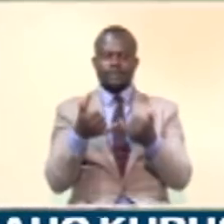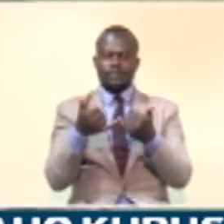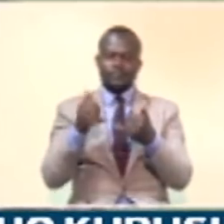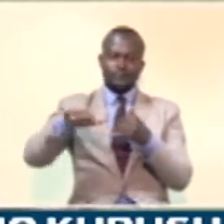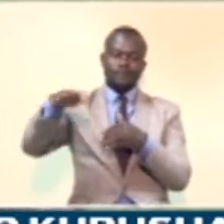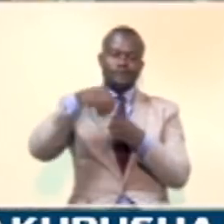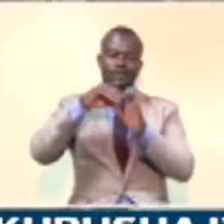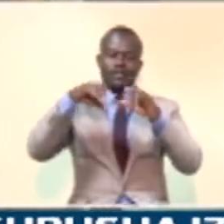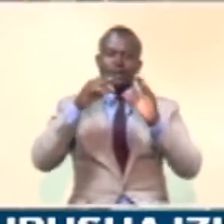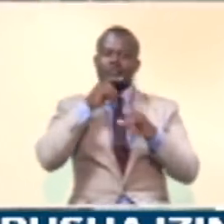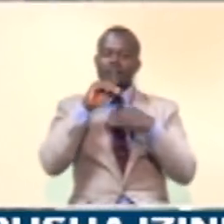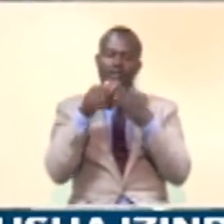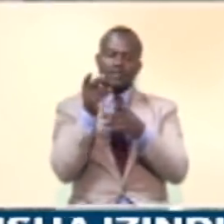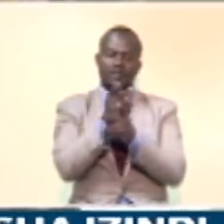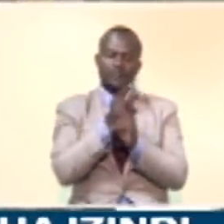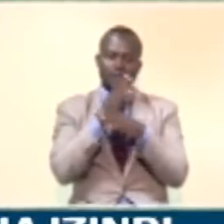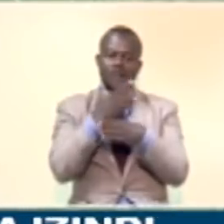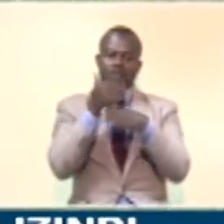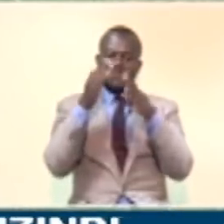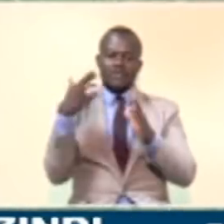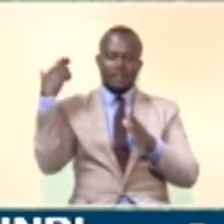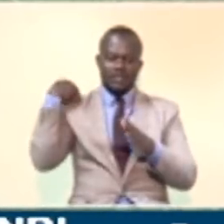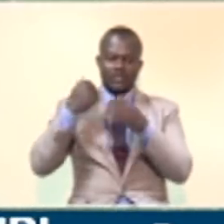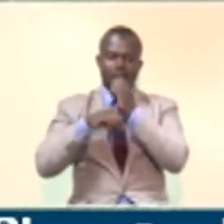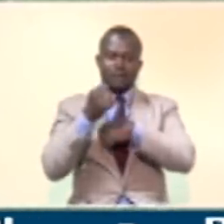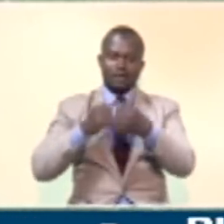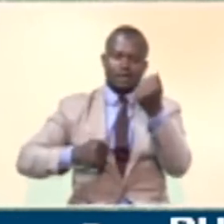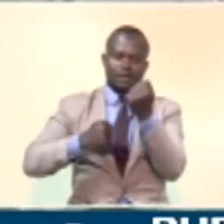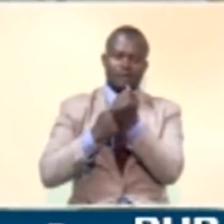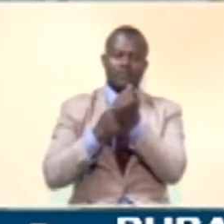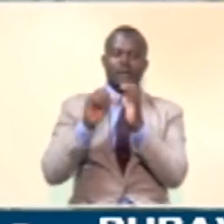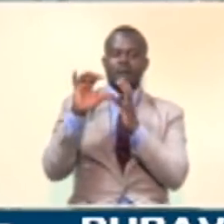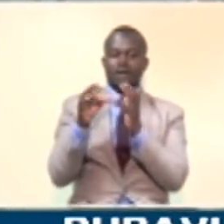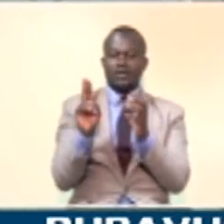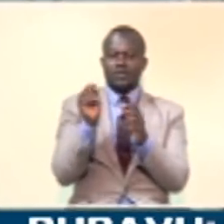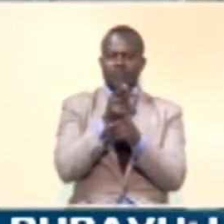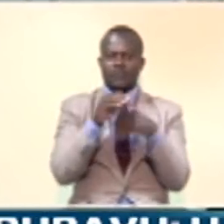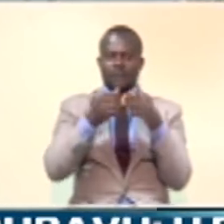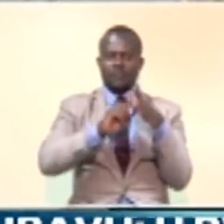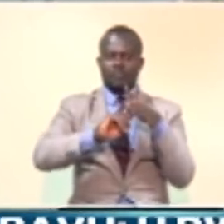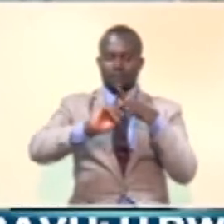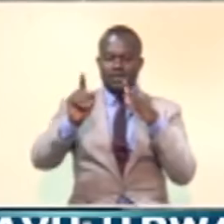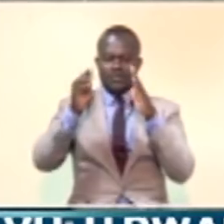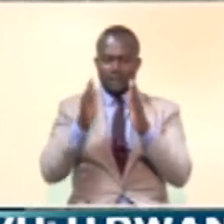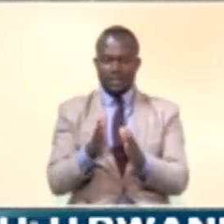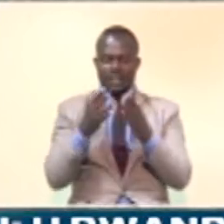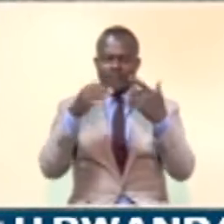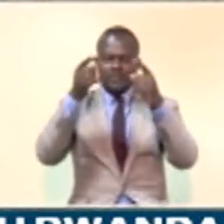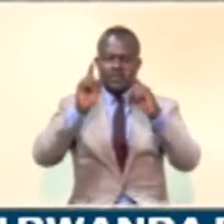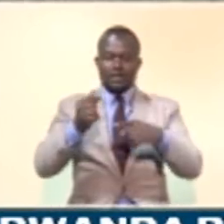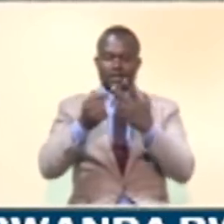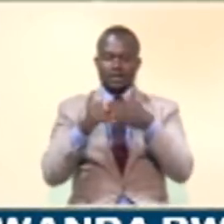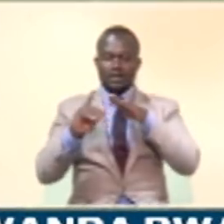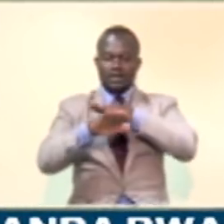y'impunzi z'abanyekongo iri kwitabwaho na ministeri ishinzwe ibikorwa by'ubutabazi n'ishami rya ONU ryita ku mpunzi hamaze kugezwa